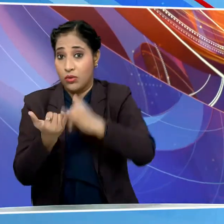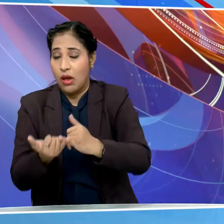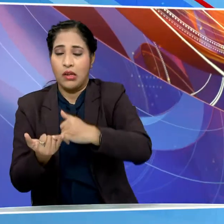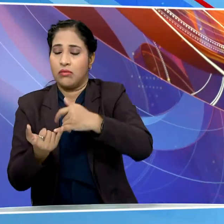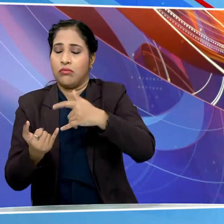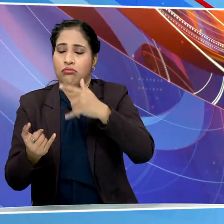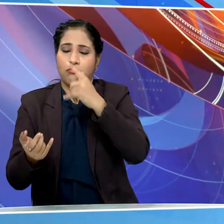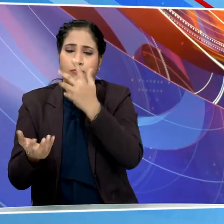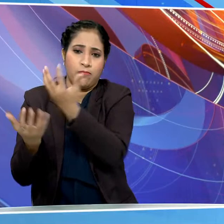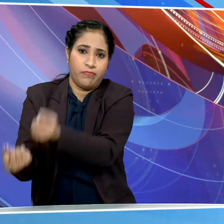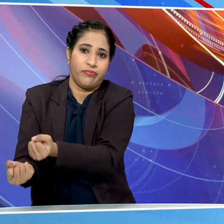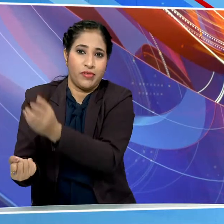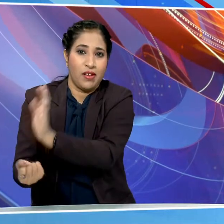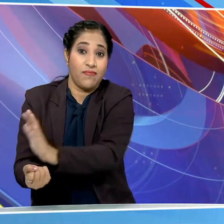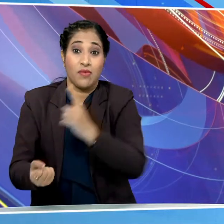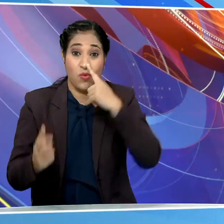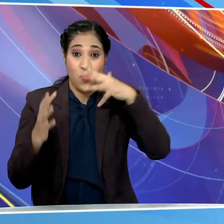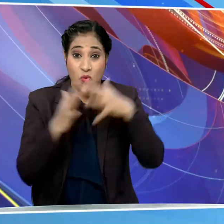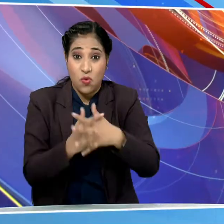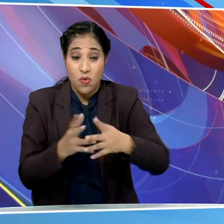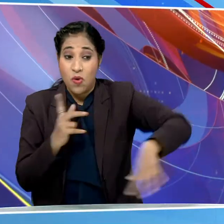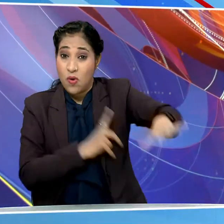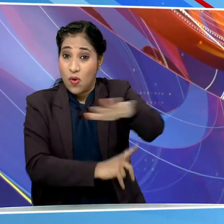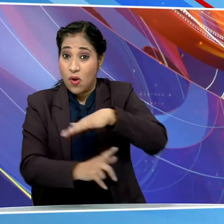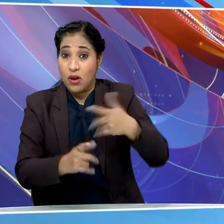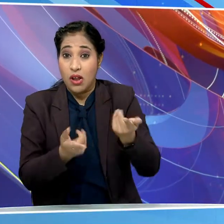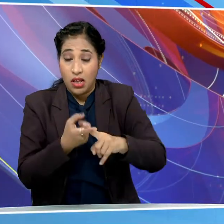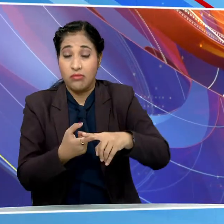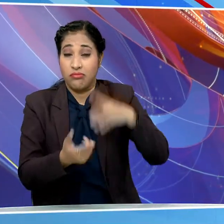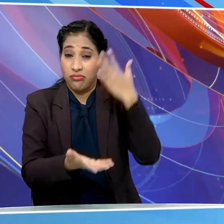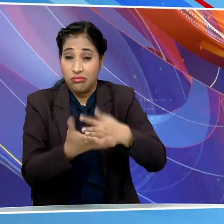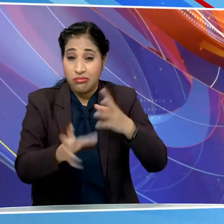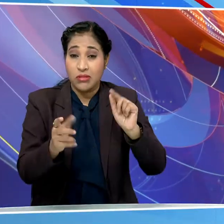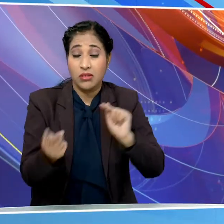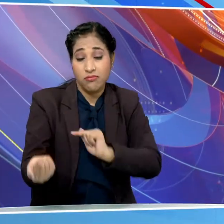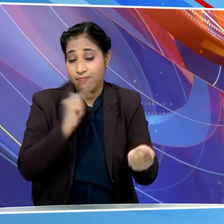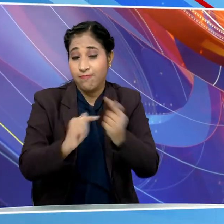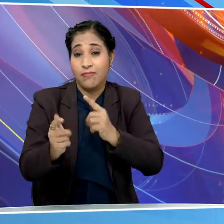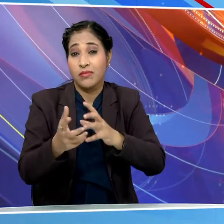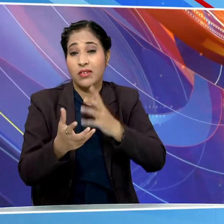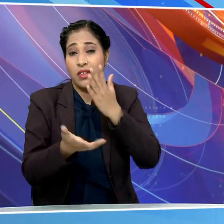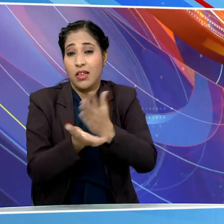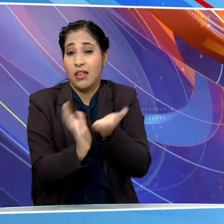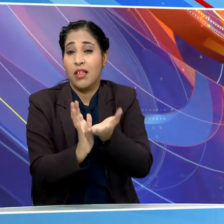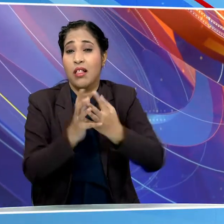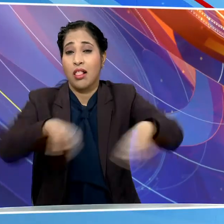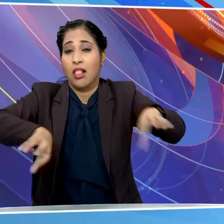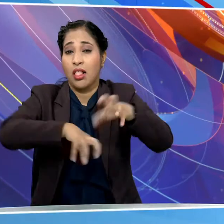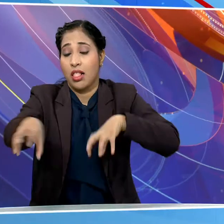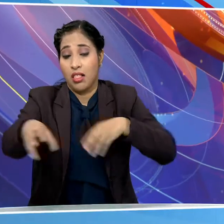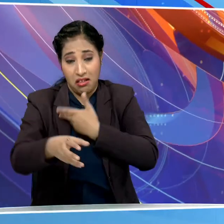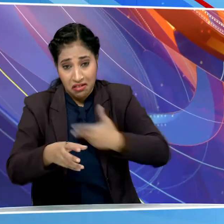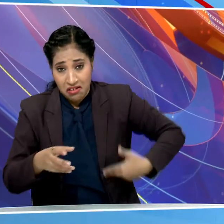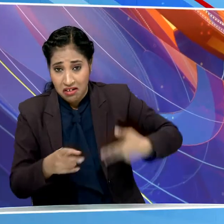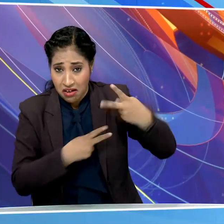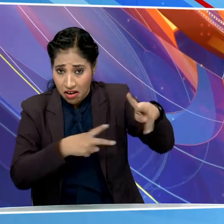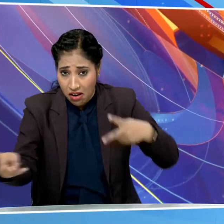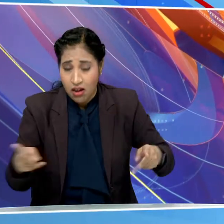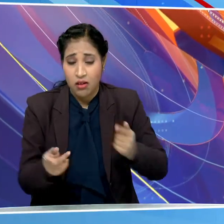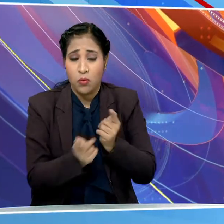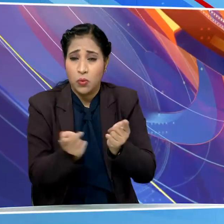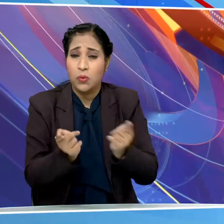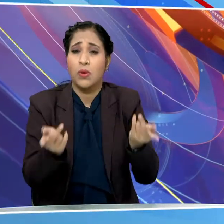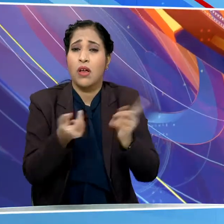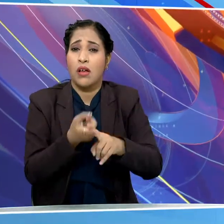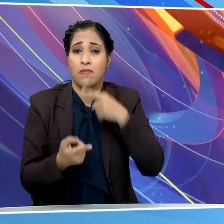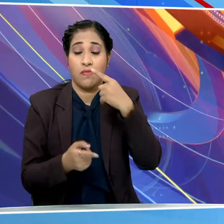लटका दिया, अब ये महिलाओं के बीच में फूट डालने का षड्यंत्र रच रहे हैं। धर्म जाति के नाम पर विपक्ष इस तरह